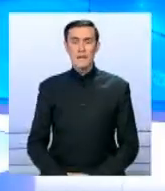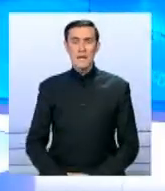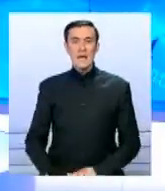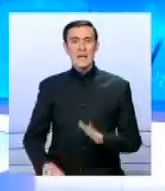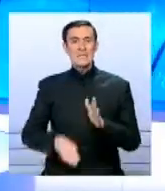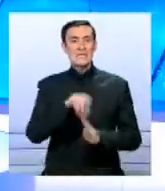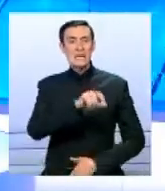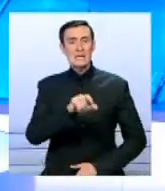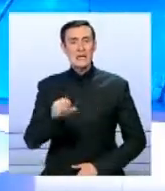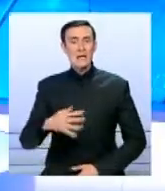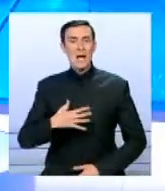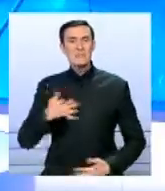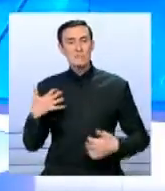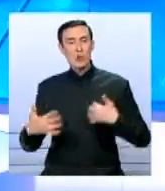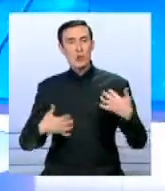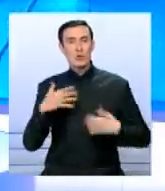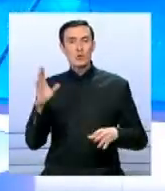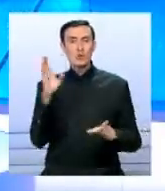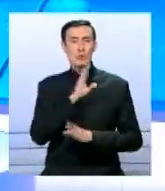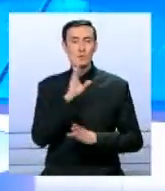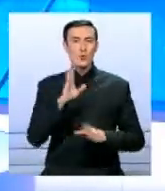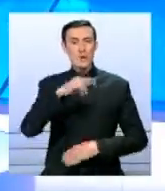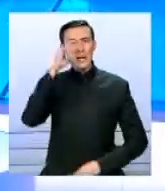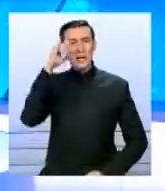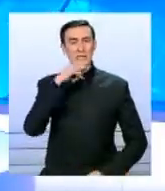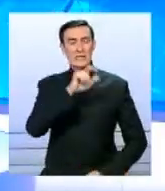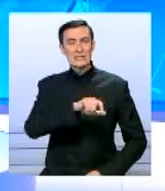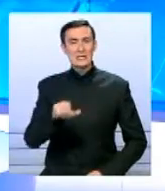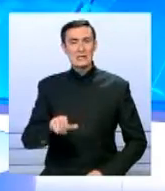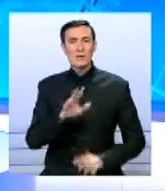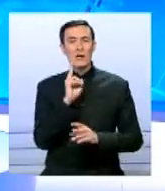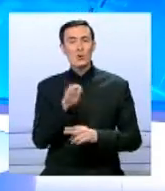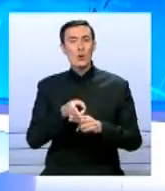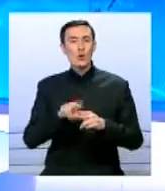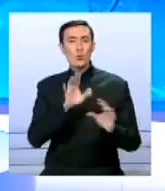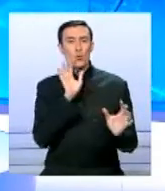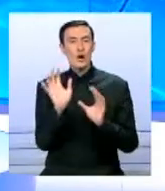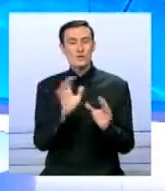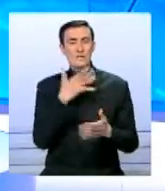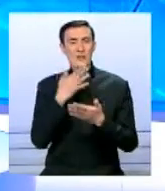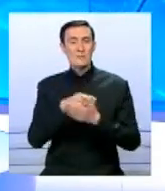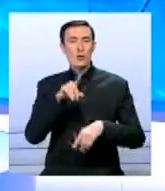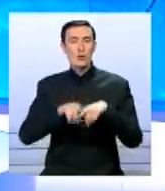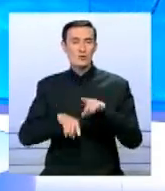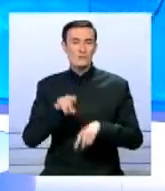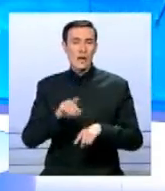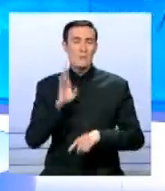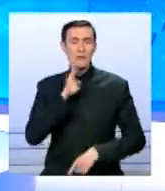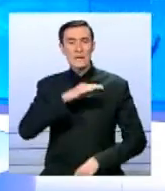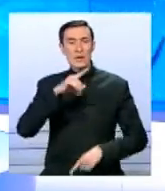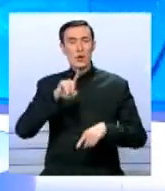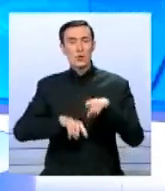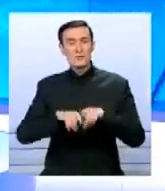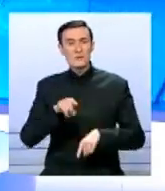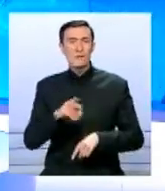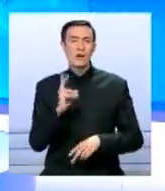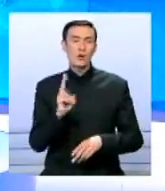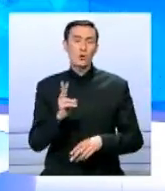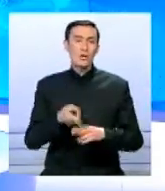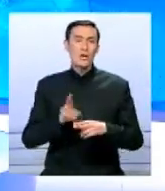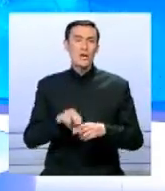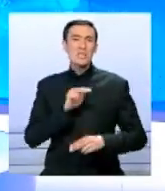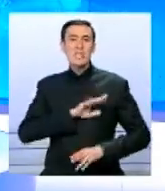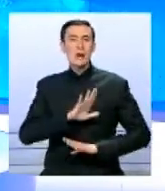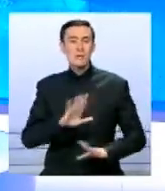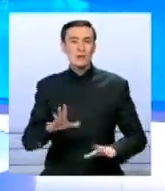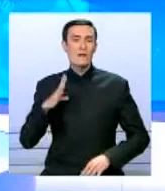Сенаторы, обеспокоенные судьбой казахстанцев, ухаживающих за людьми с ограниченными возможностями, речь о матерях и близких родственниках, которые не